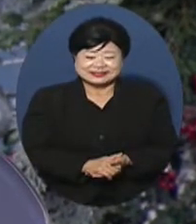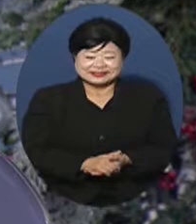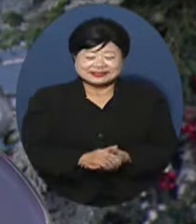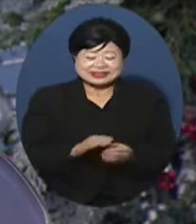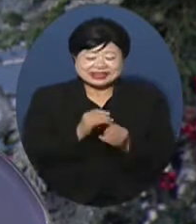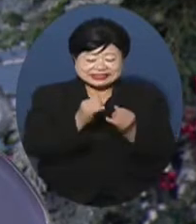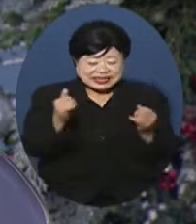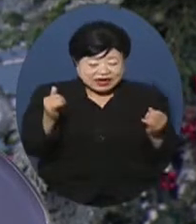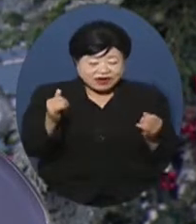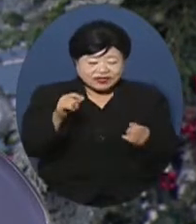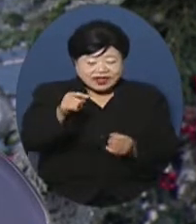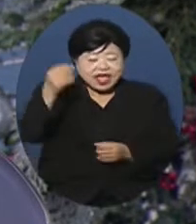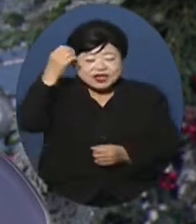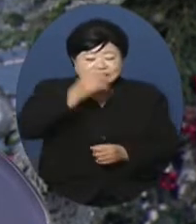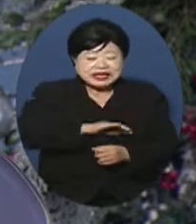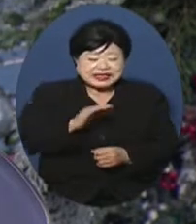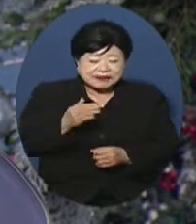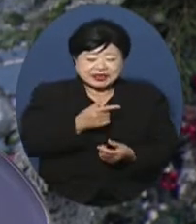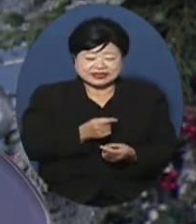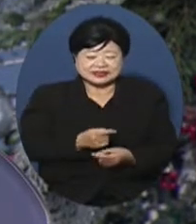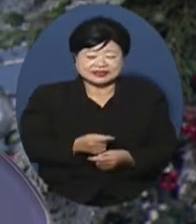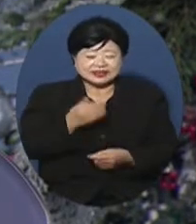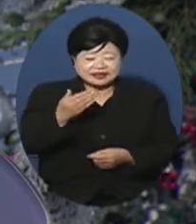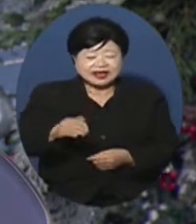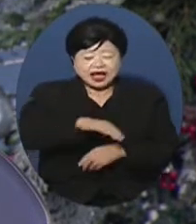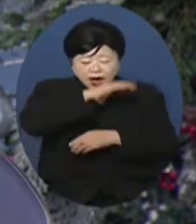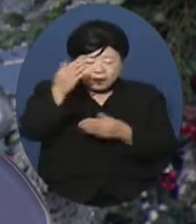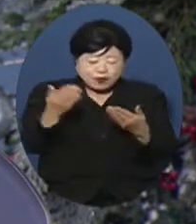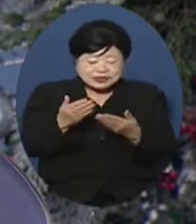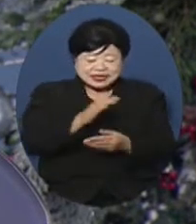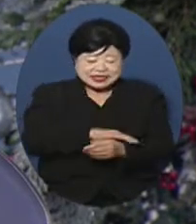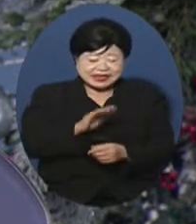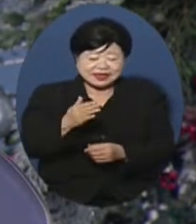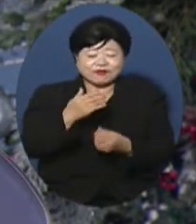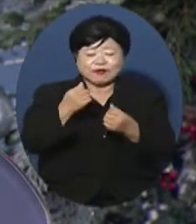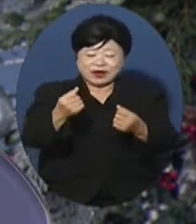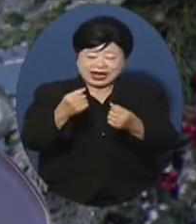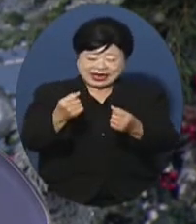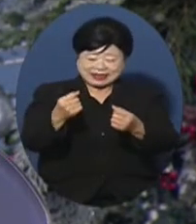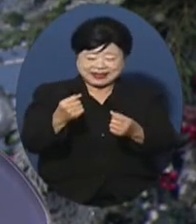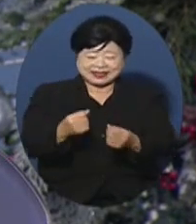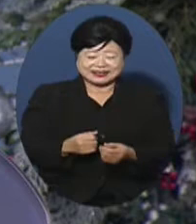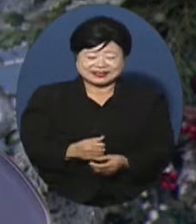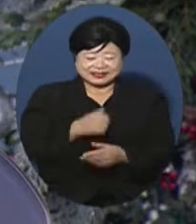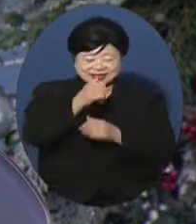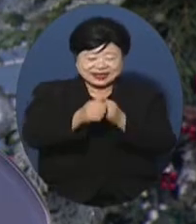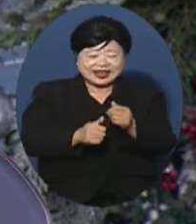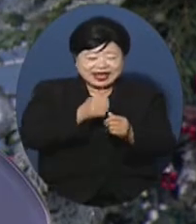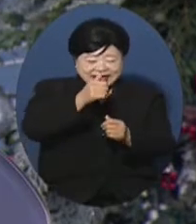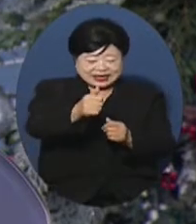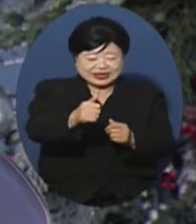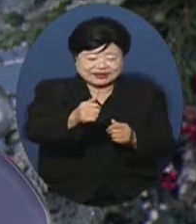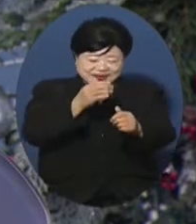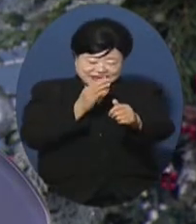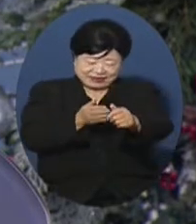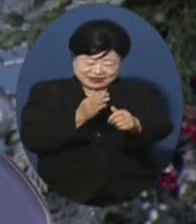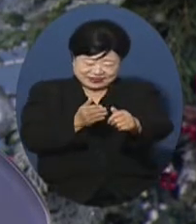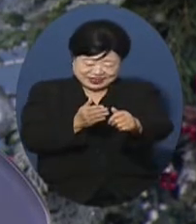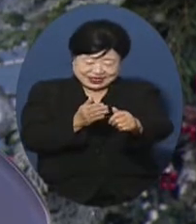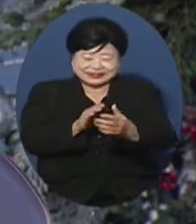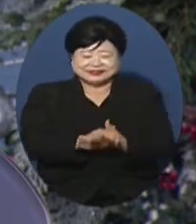사랑하는 이제 내 영원히 잘 땐 같이 내가 범사에 절대 고 그러나 아기는 항구